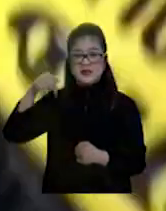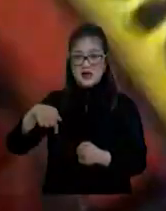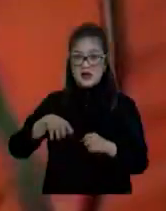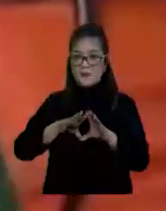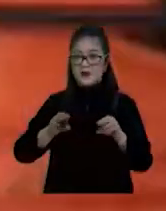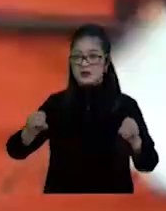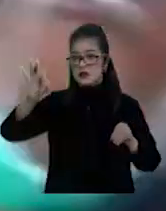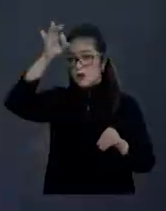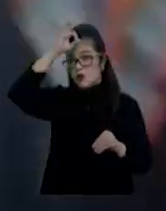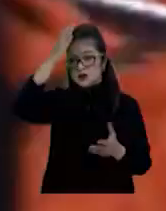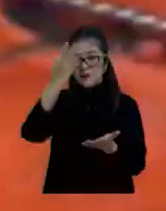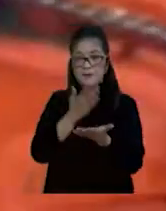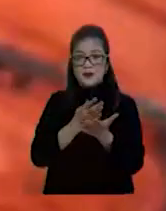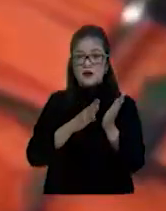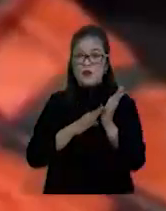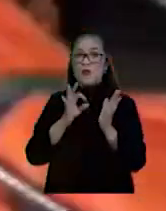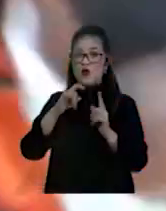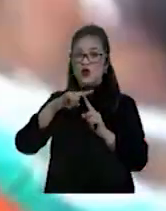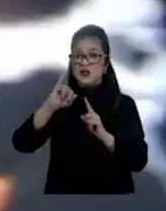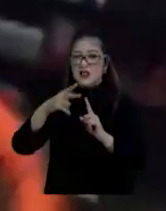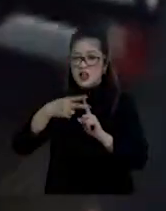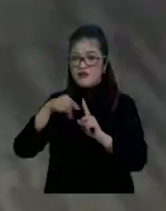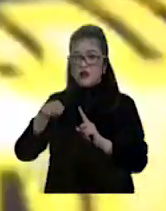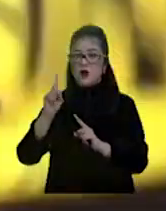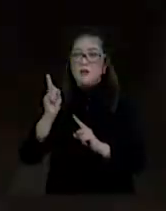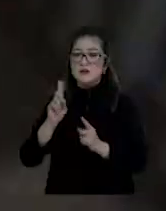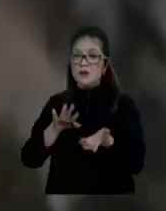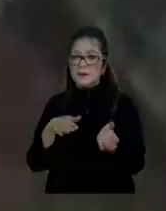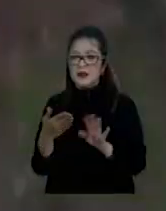bisa menyimpulkan motif dan penyebab kematian misterius dari 4